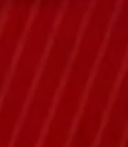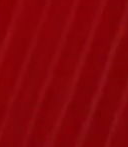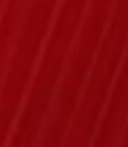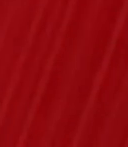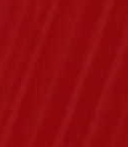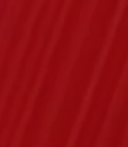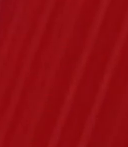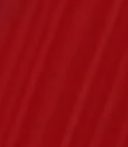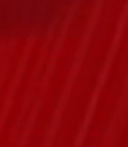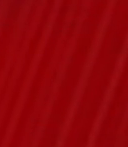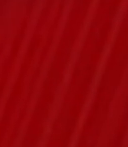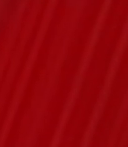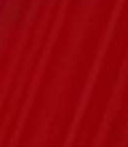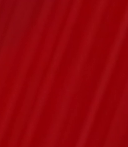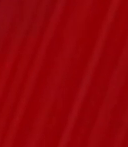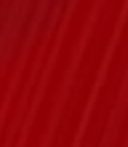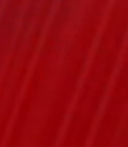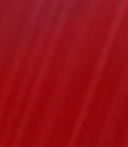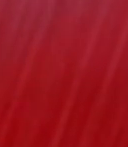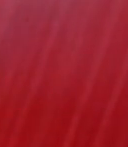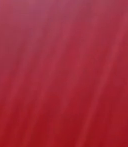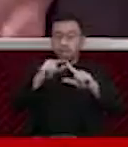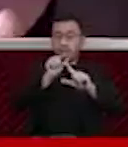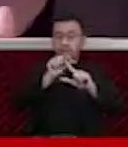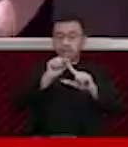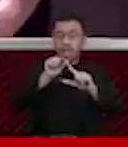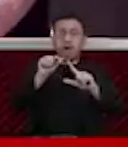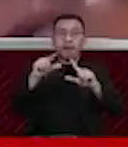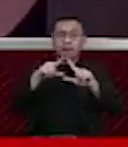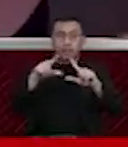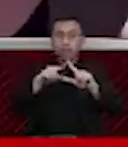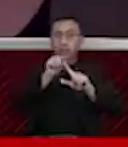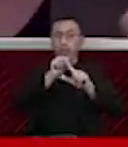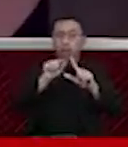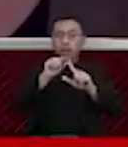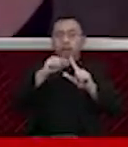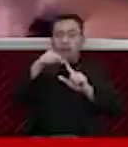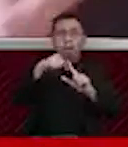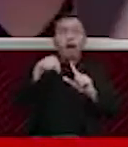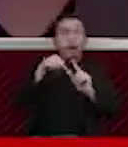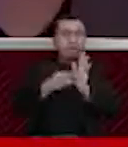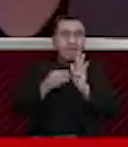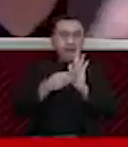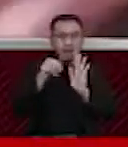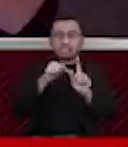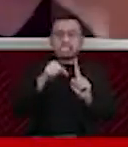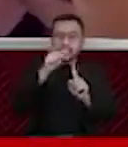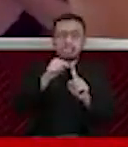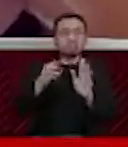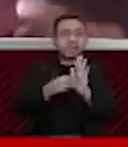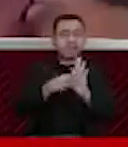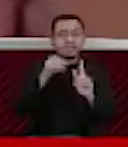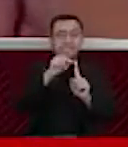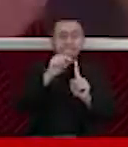hai hai Ayo kita emas karena sebenarnya pr-nya adalah bukan cuma dari pemerintah doang atau bukan